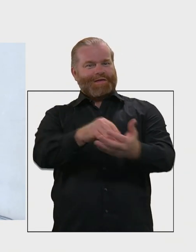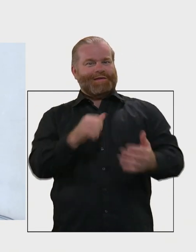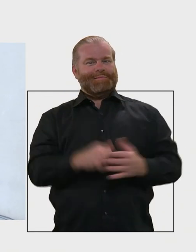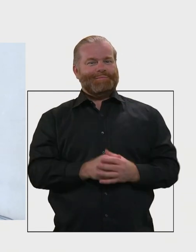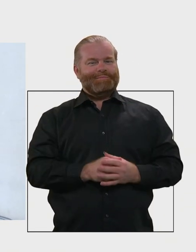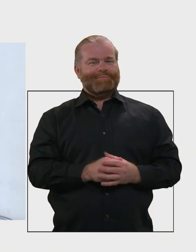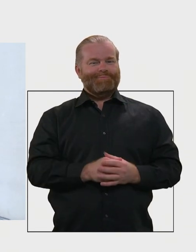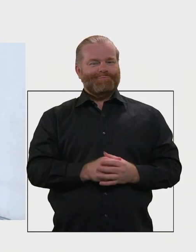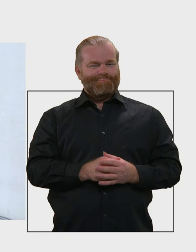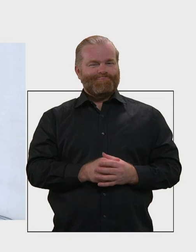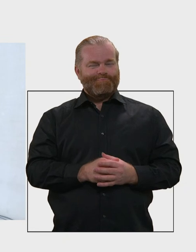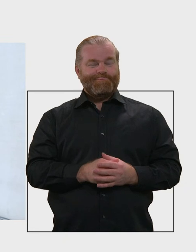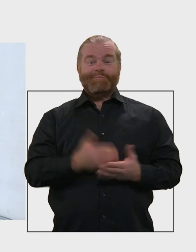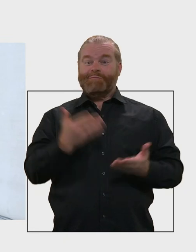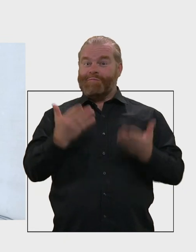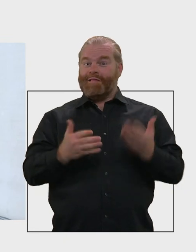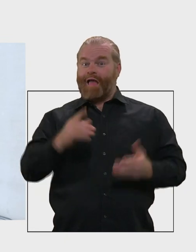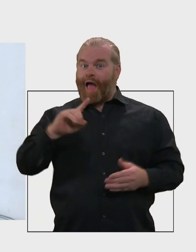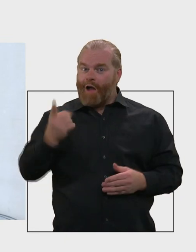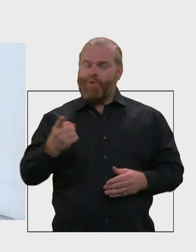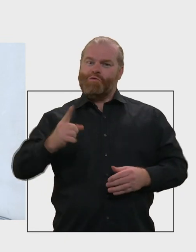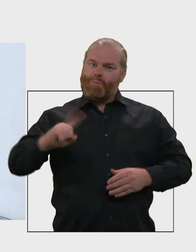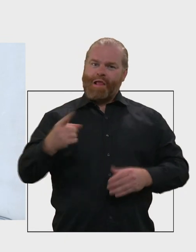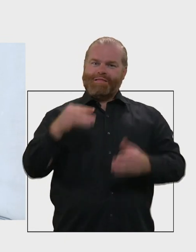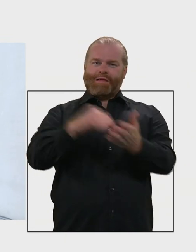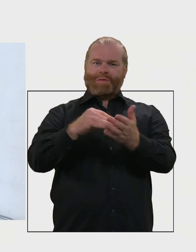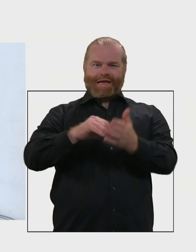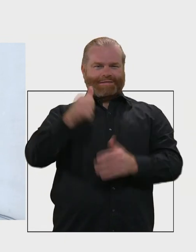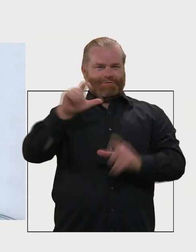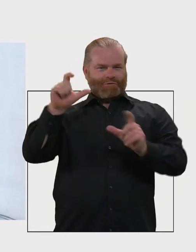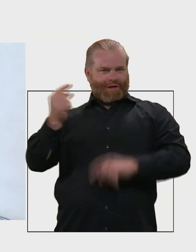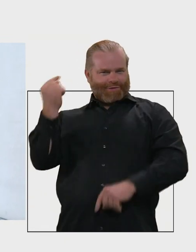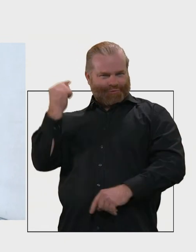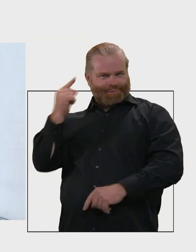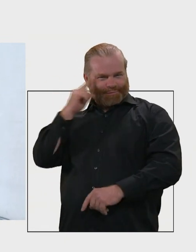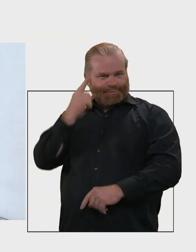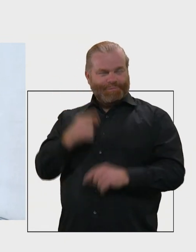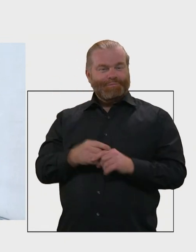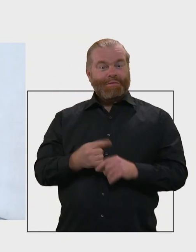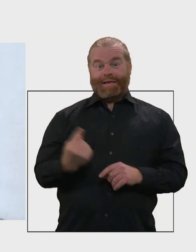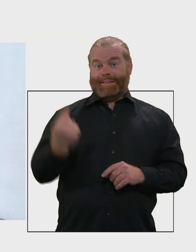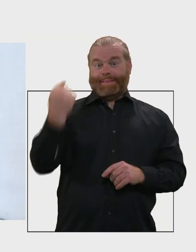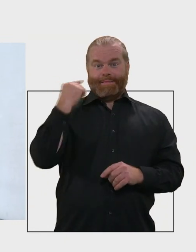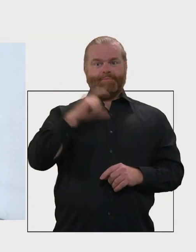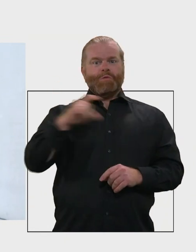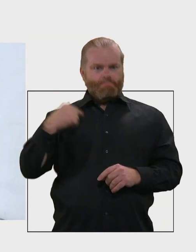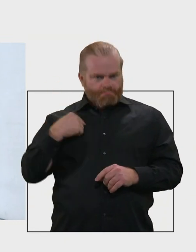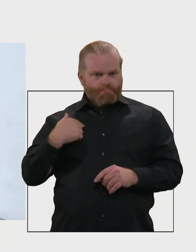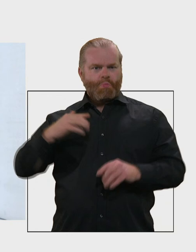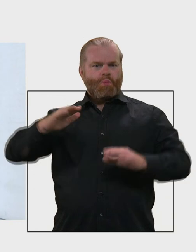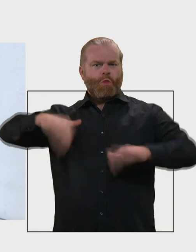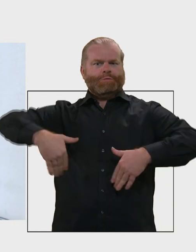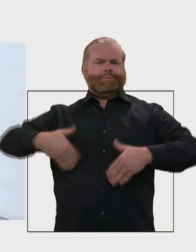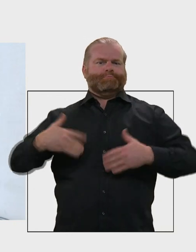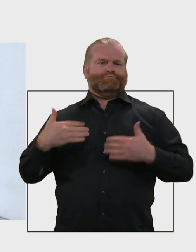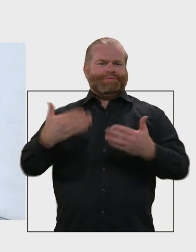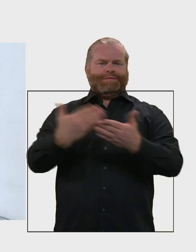mit einem Programm. Da ging es vor allen Dingen um die ethnologischen Museen. Heute beginnt eine neue